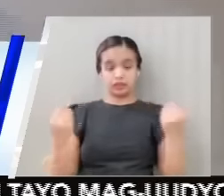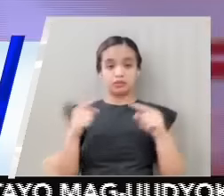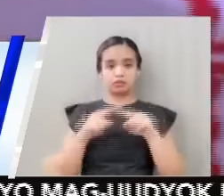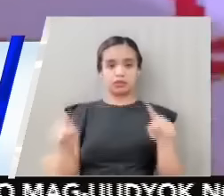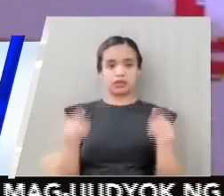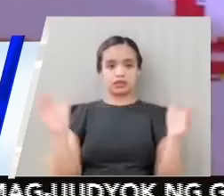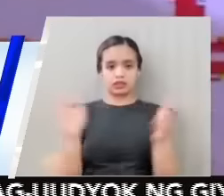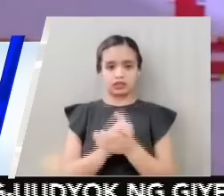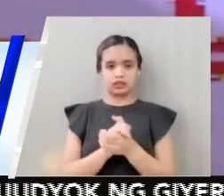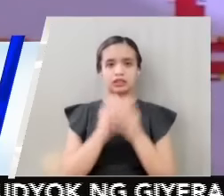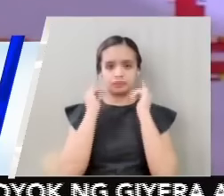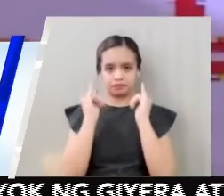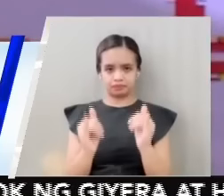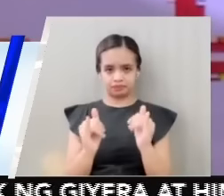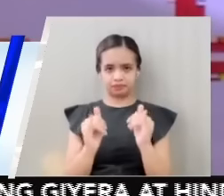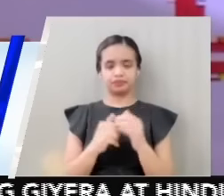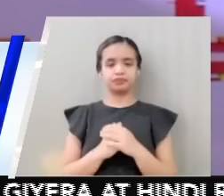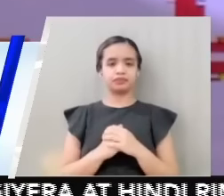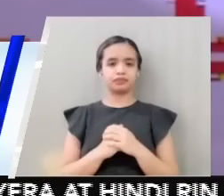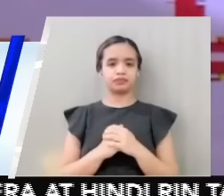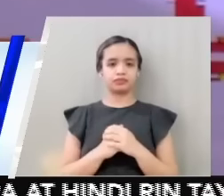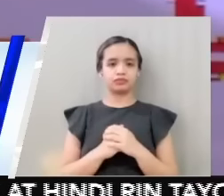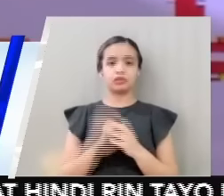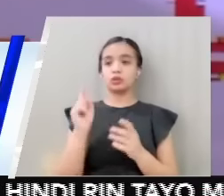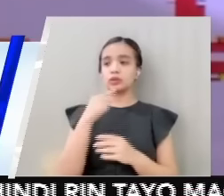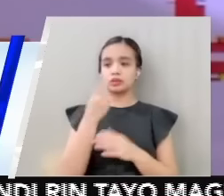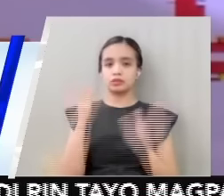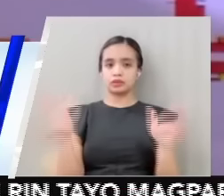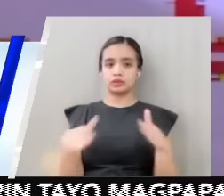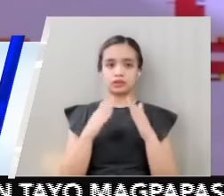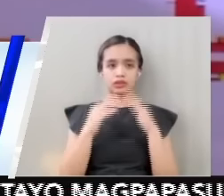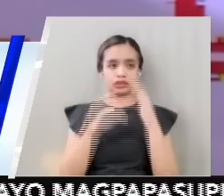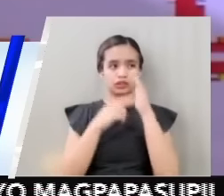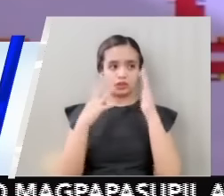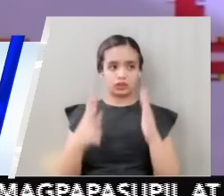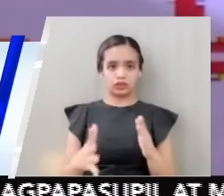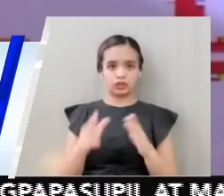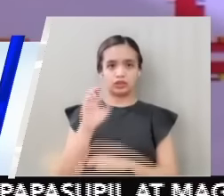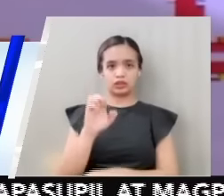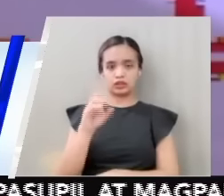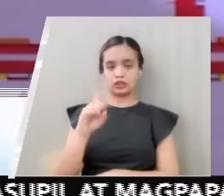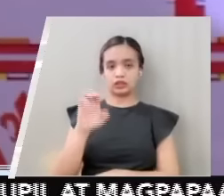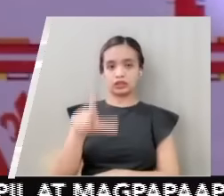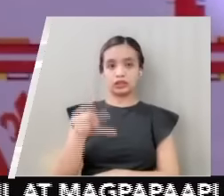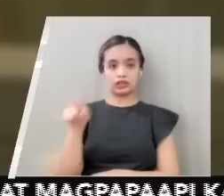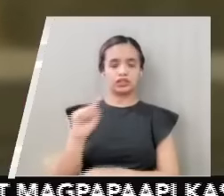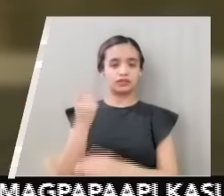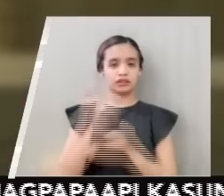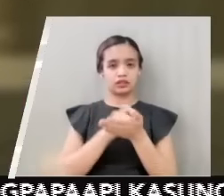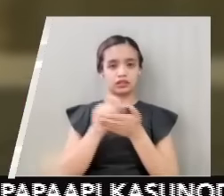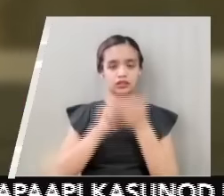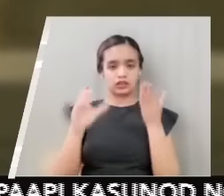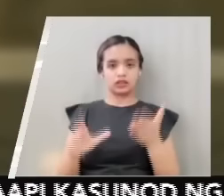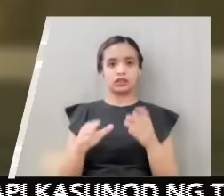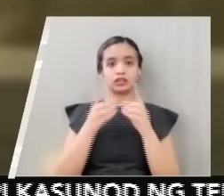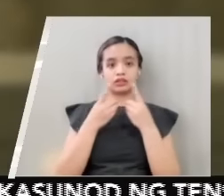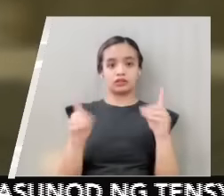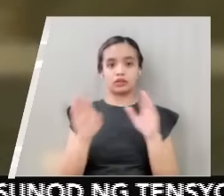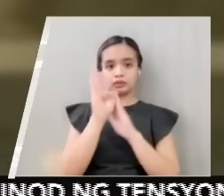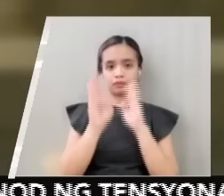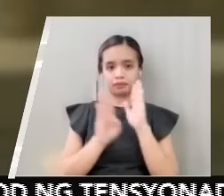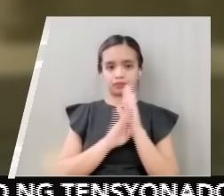remains. Sagot ni Albay Representative Ed Selagman, principal author ng Absolute Divorce Bill. Masyadong